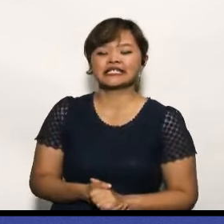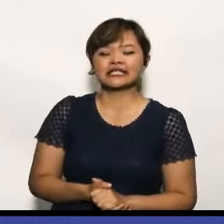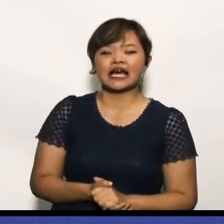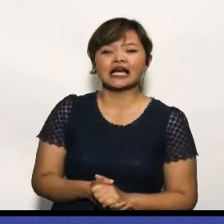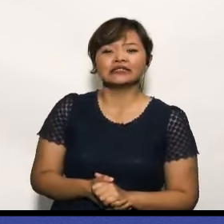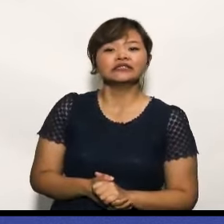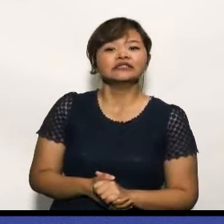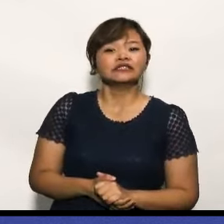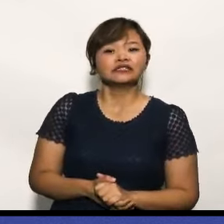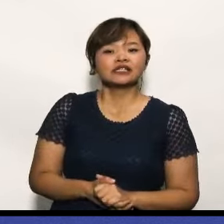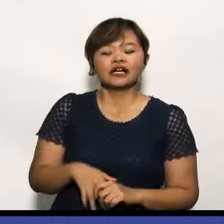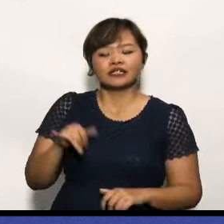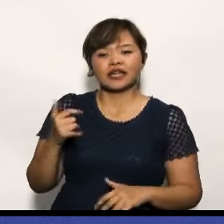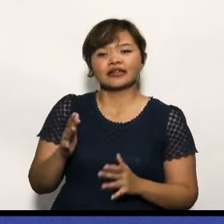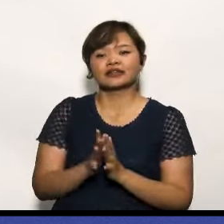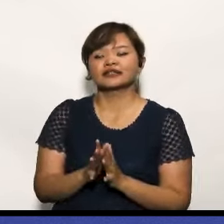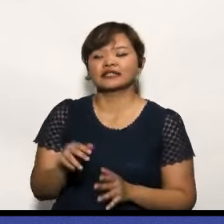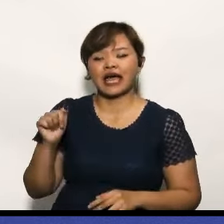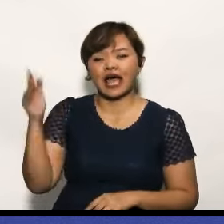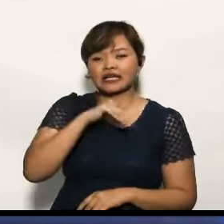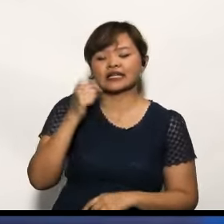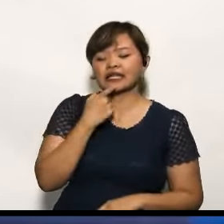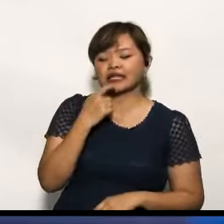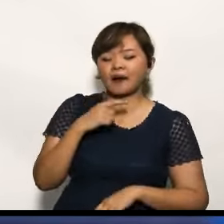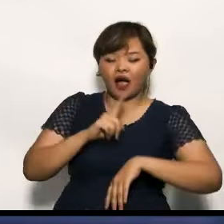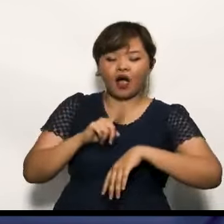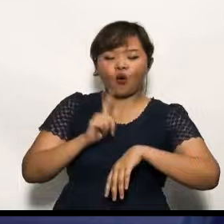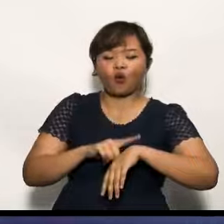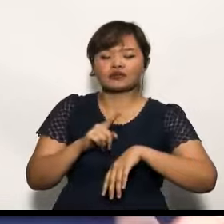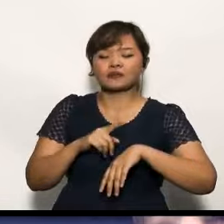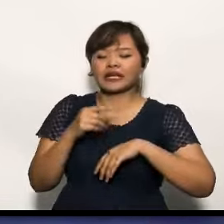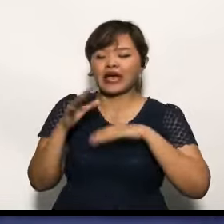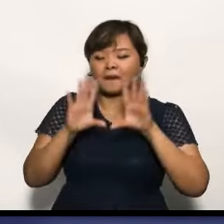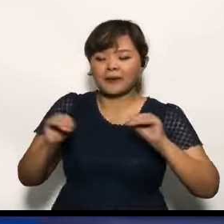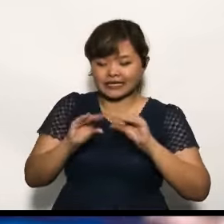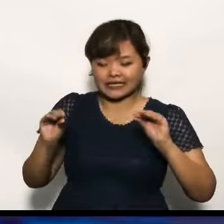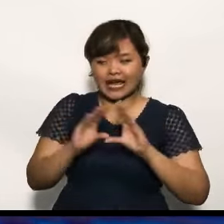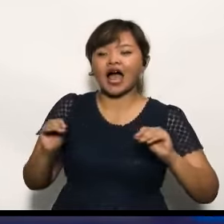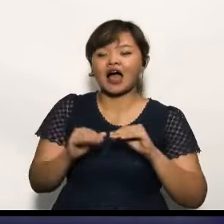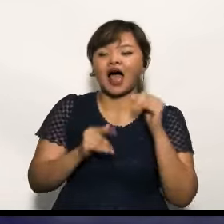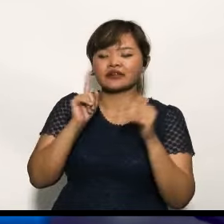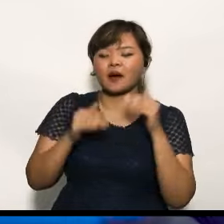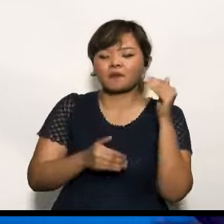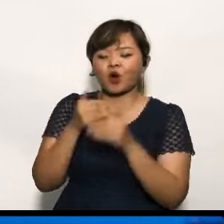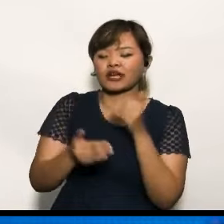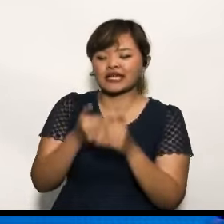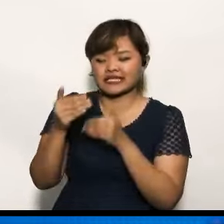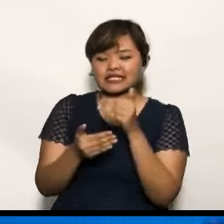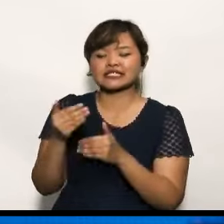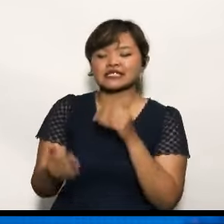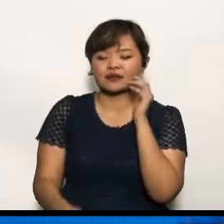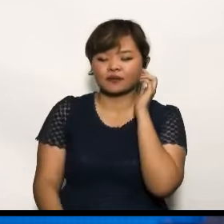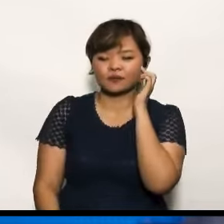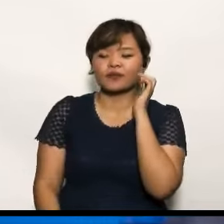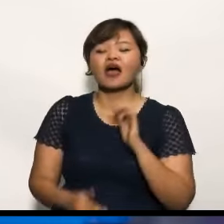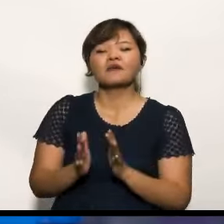brick by brick, work in progress. Tapi kerja semacam apa yang kita perlu lakukan? Banyak dari